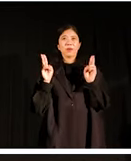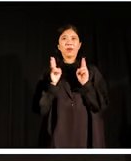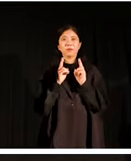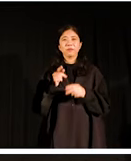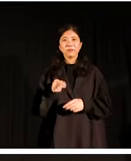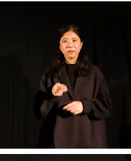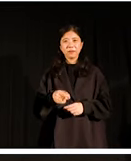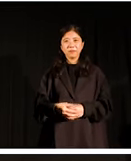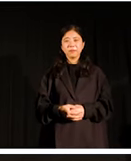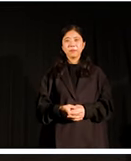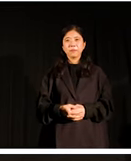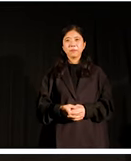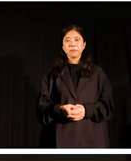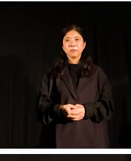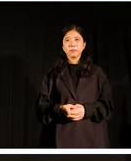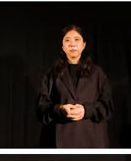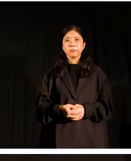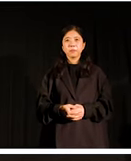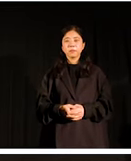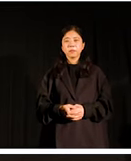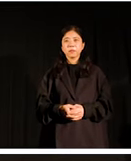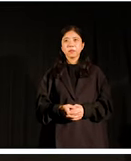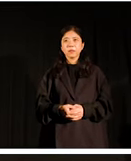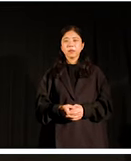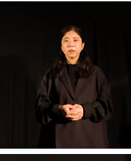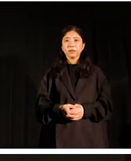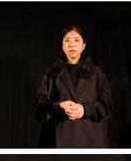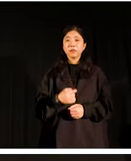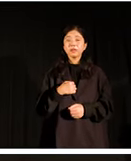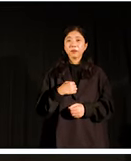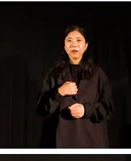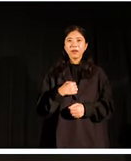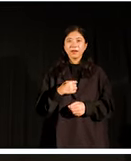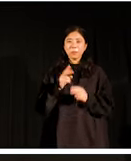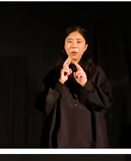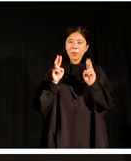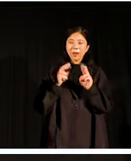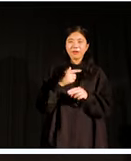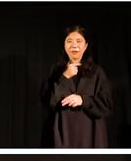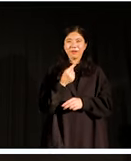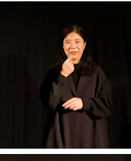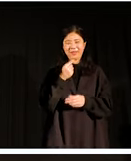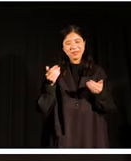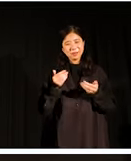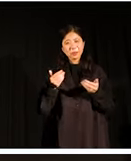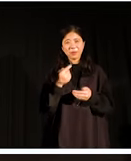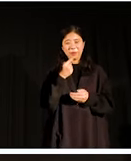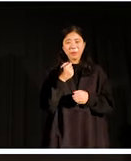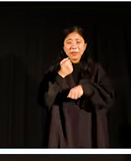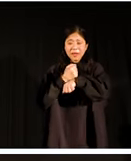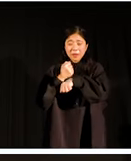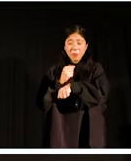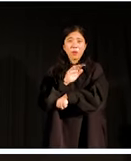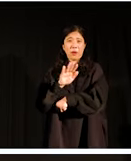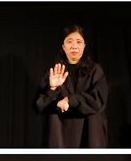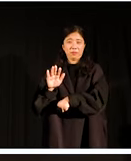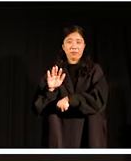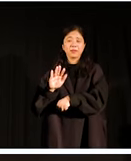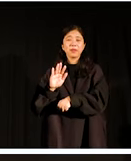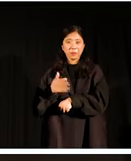しますだからま僕はこういうま好きなもので仕事にしてまた色々大変ではありますけども